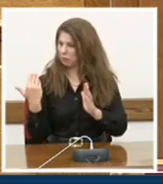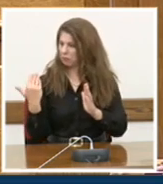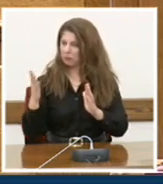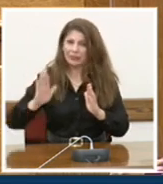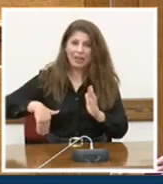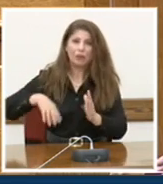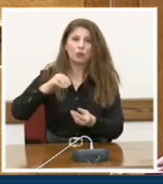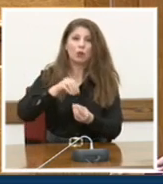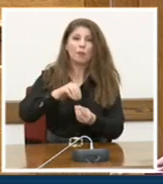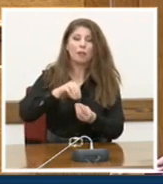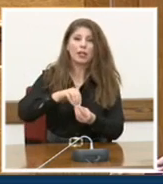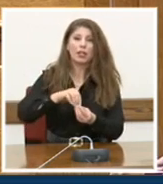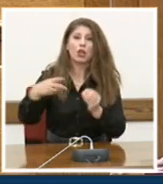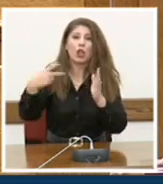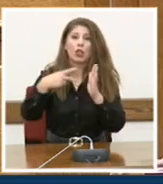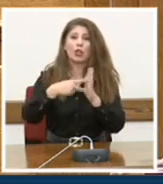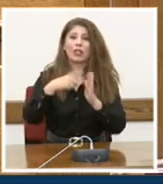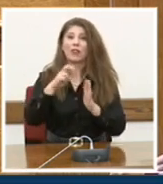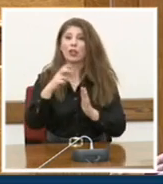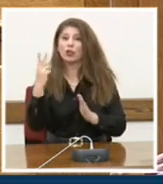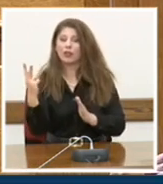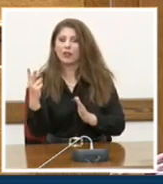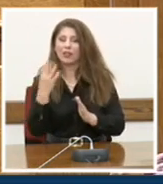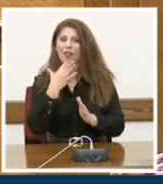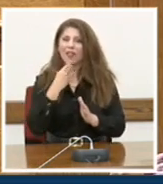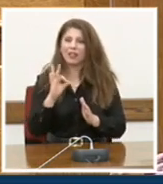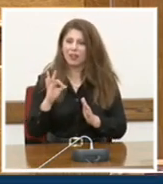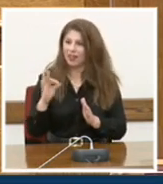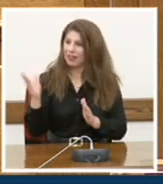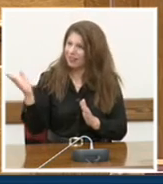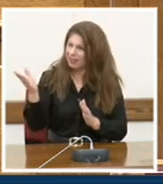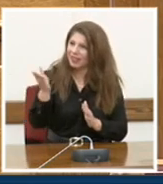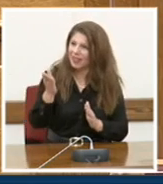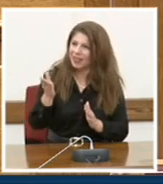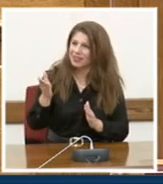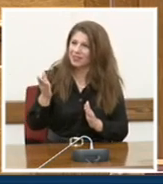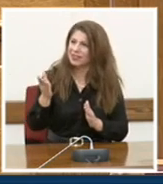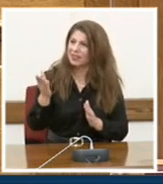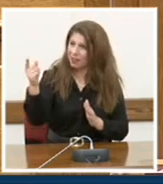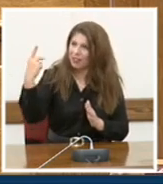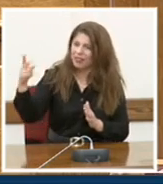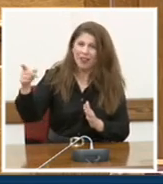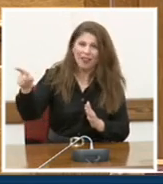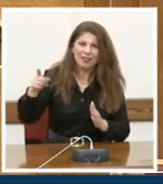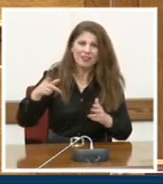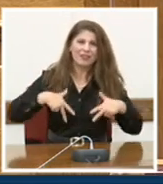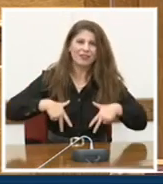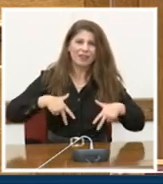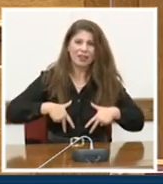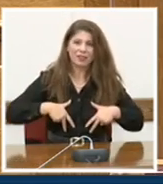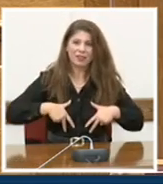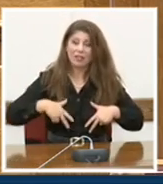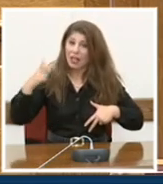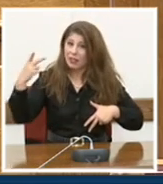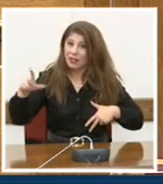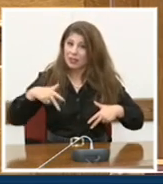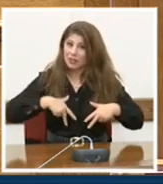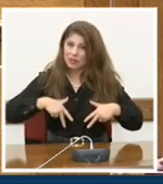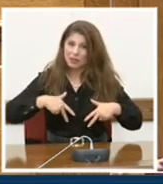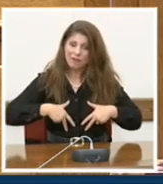Απρίλιο του 2022, δηλαδή επί των ημερών σας, κύριοι της Νέας Δημοκρατίας. Επί των ημερών σας, σαν